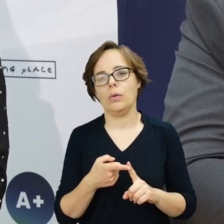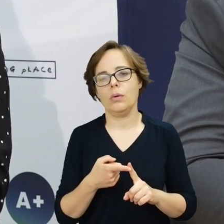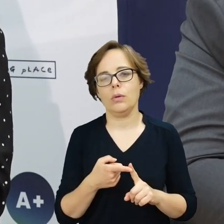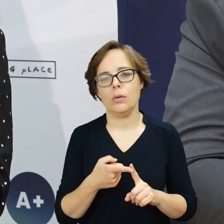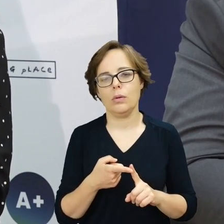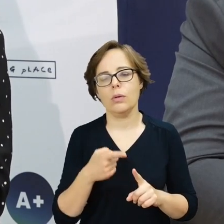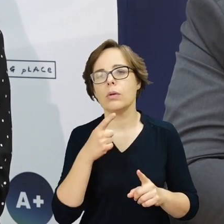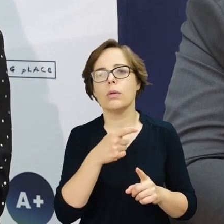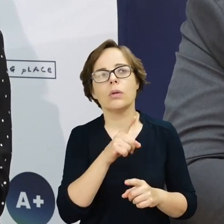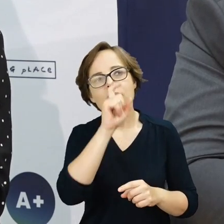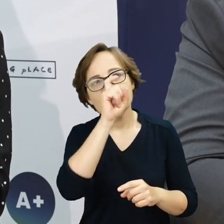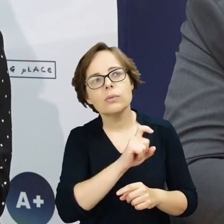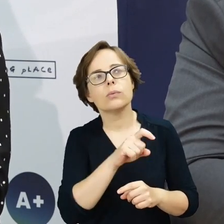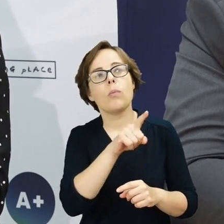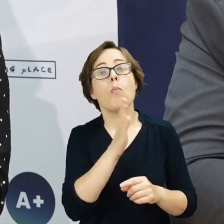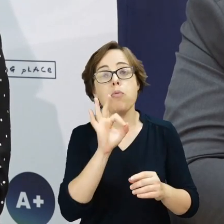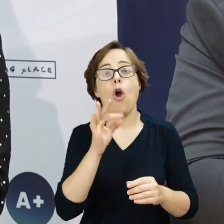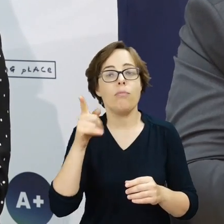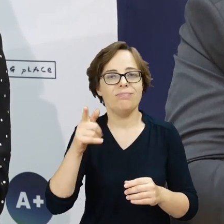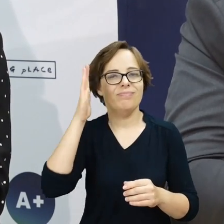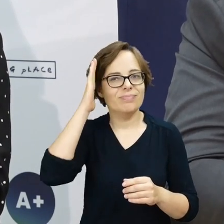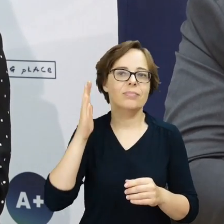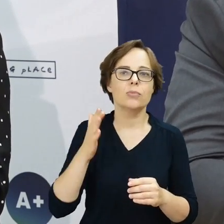orzeczniczej. I to słychać jest coraz częściej,